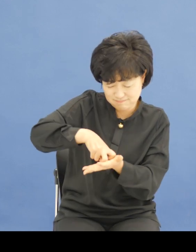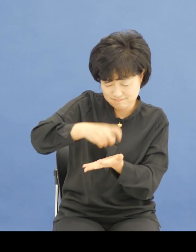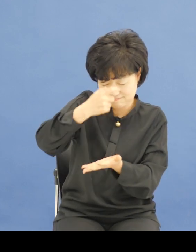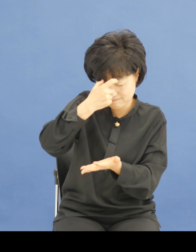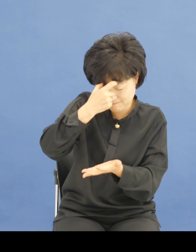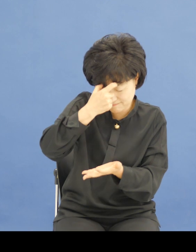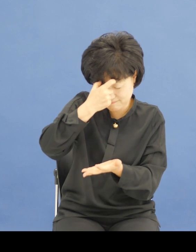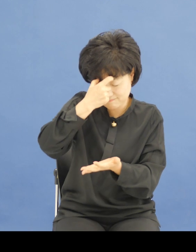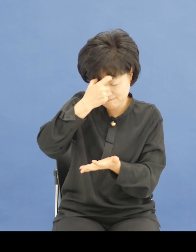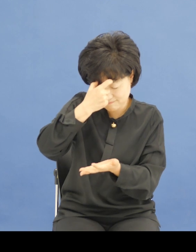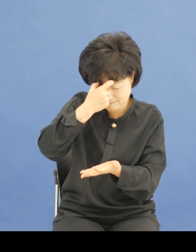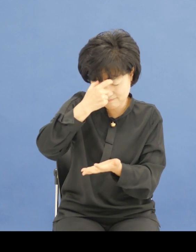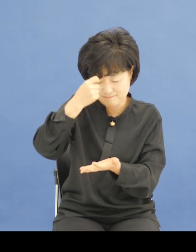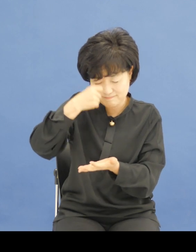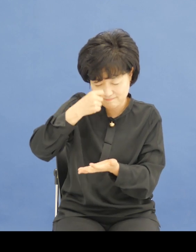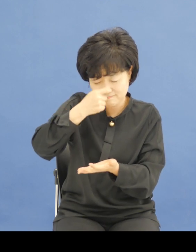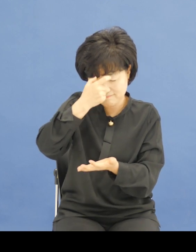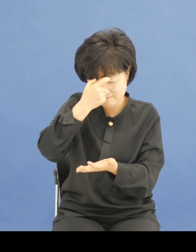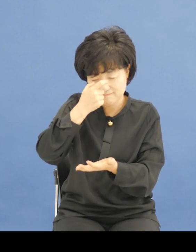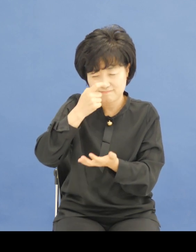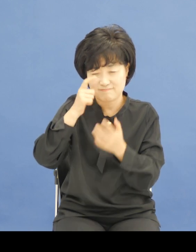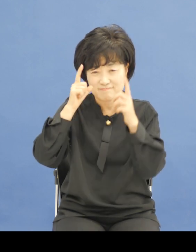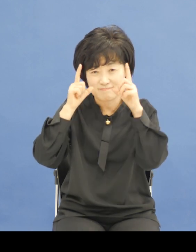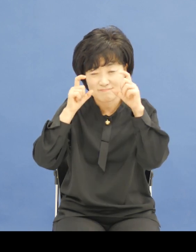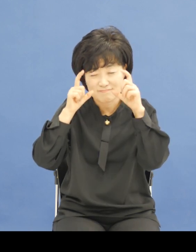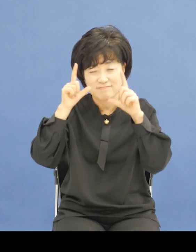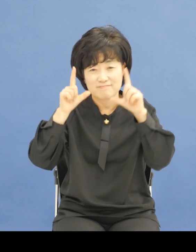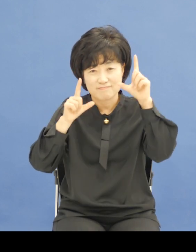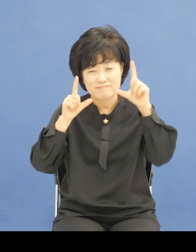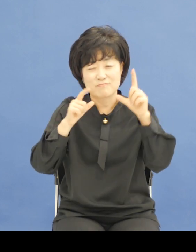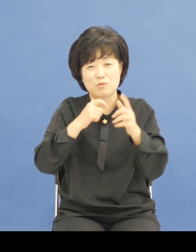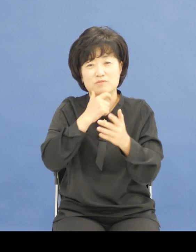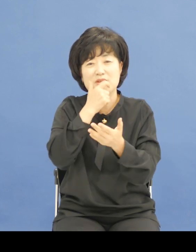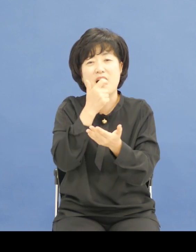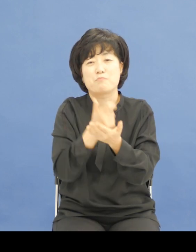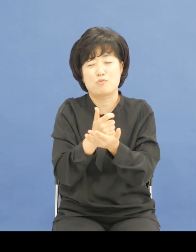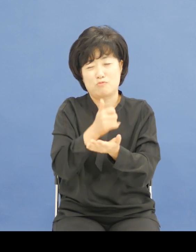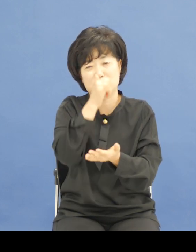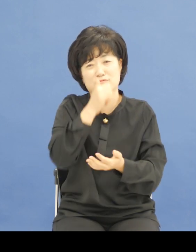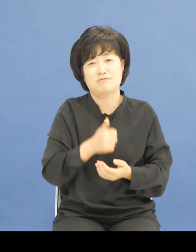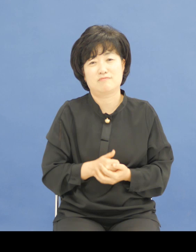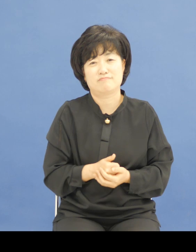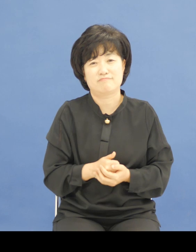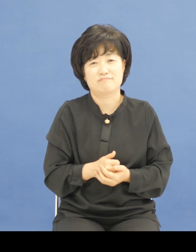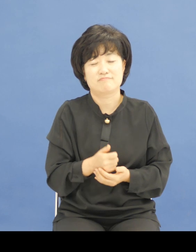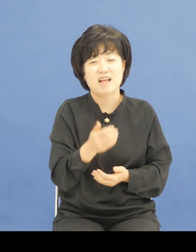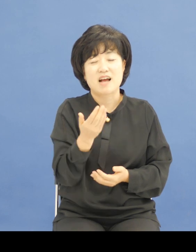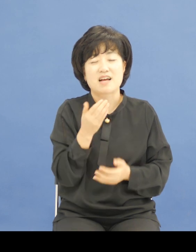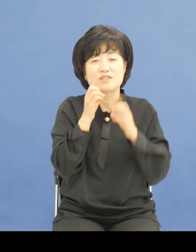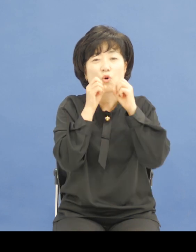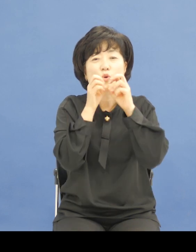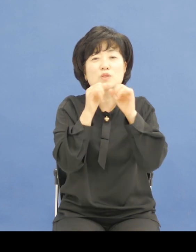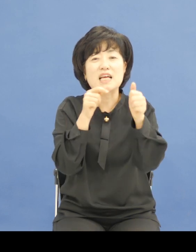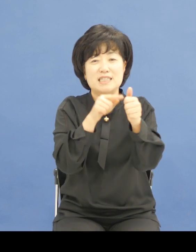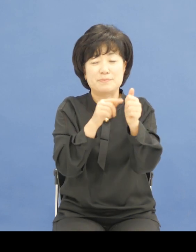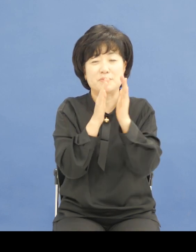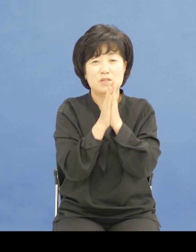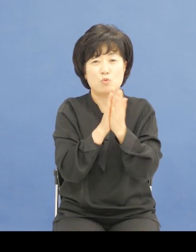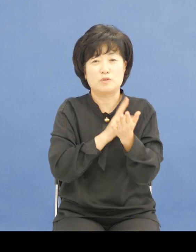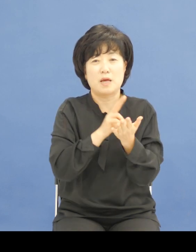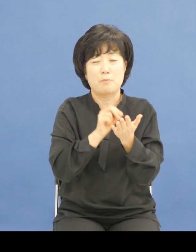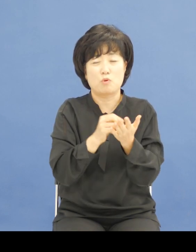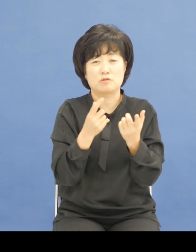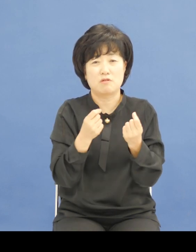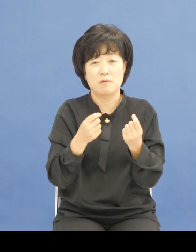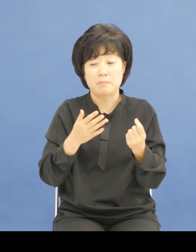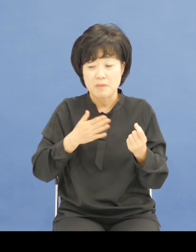모습이 굉장히 많은 감동을 주는 것 같아요. 그리고 아까 우리 선교사님 기도 제목처럼 우리가 지금 코로나 상황에 대해서 내 생업과